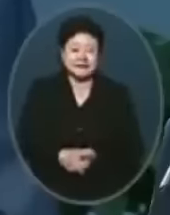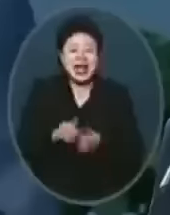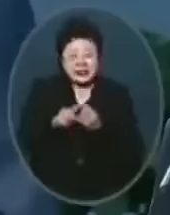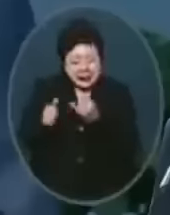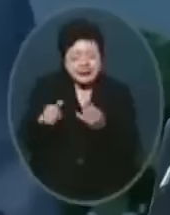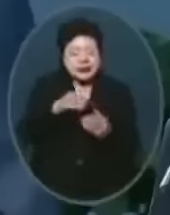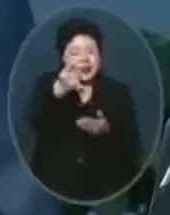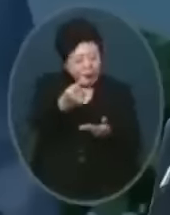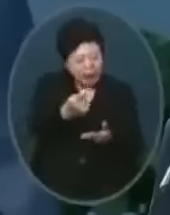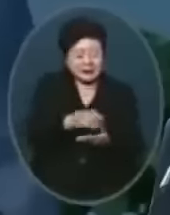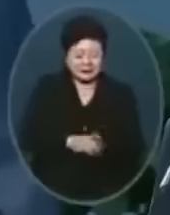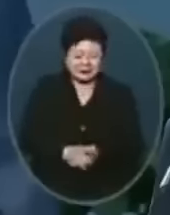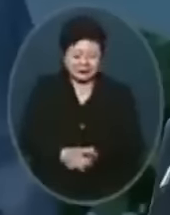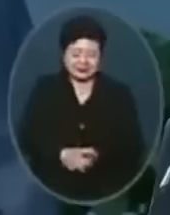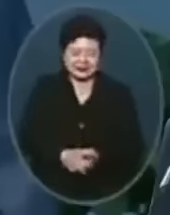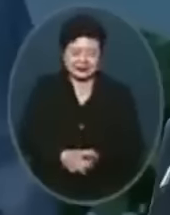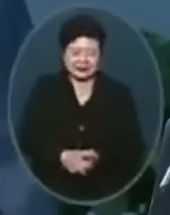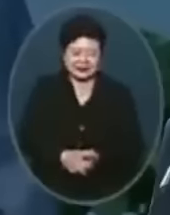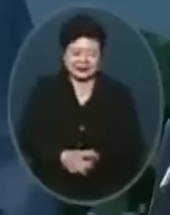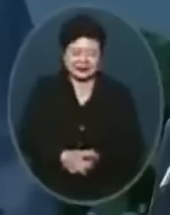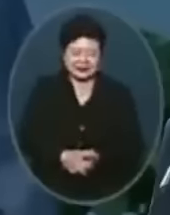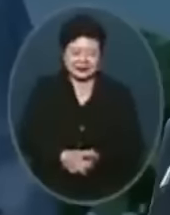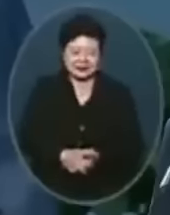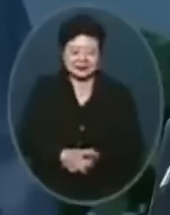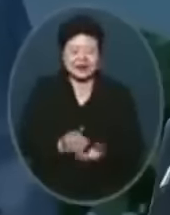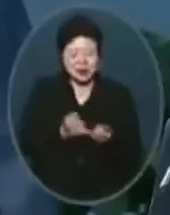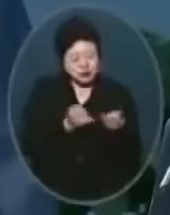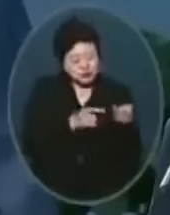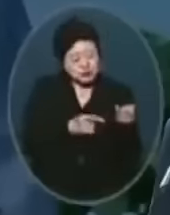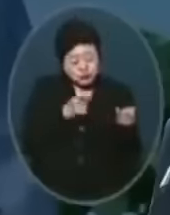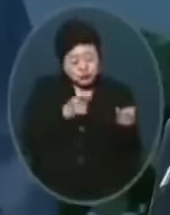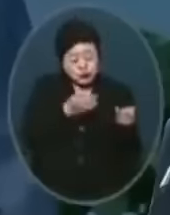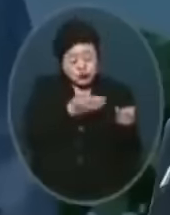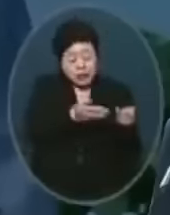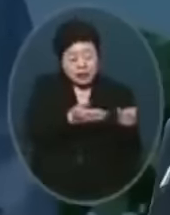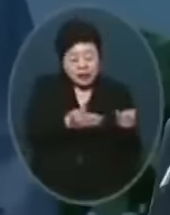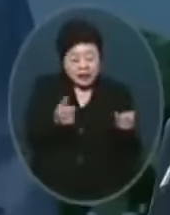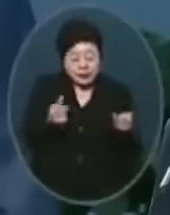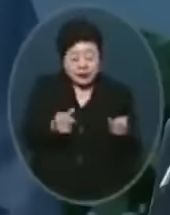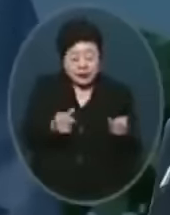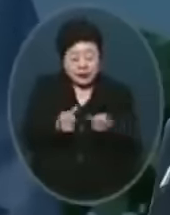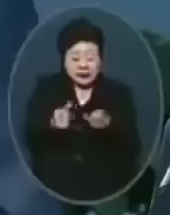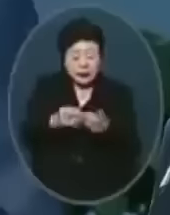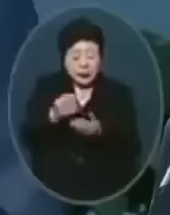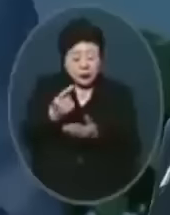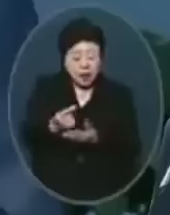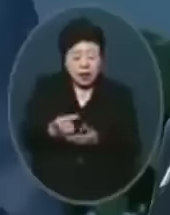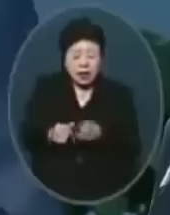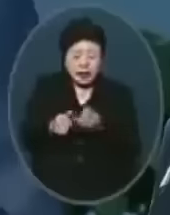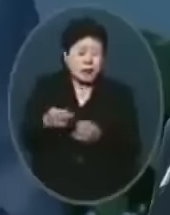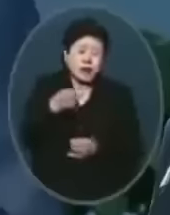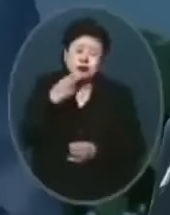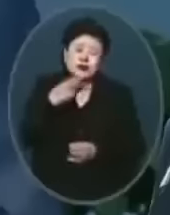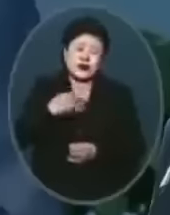신랑을 데리고 오십시오. 그럼 내가 이 물을 주겠다. 난 남편이